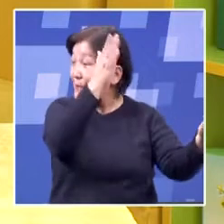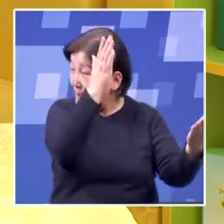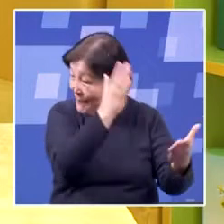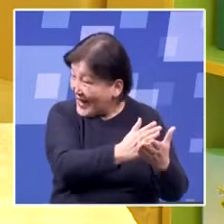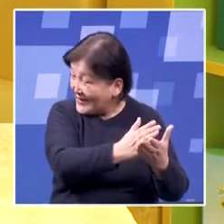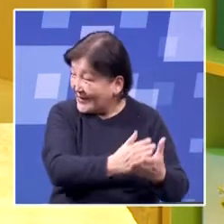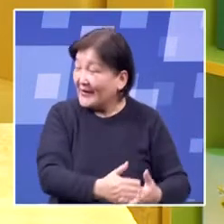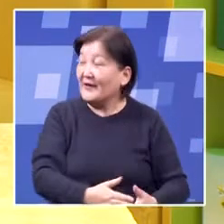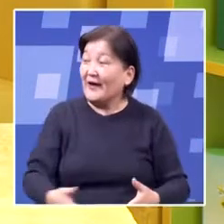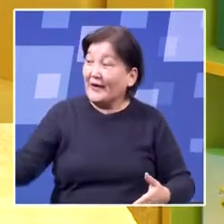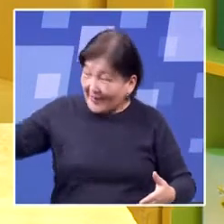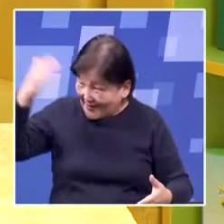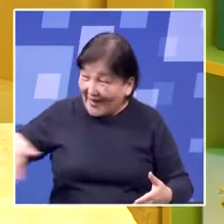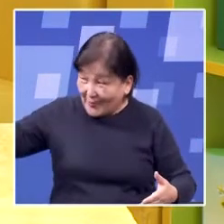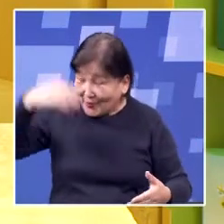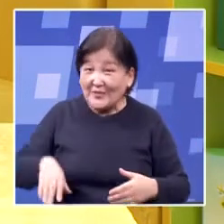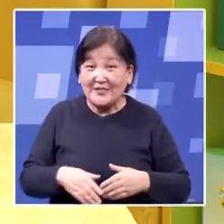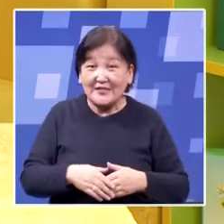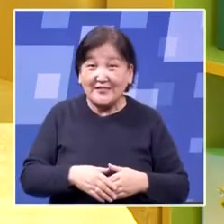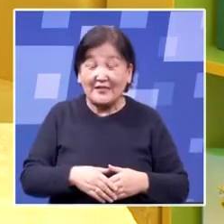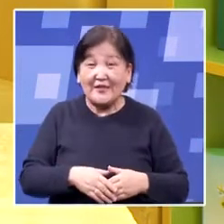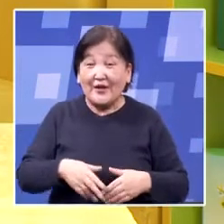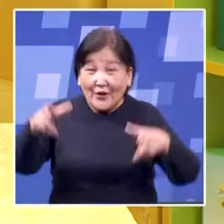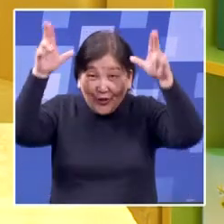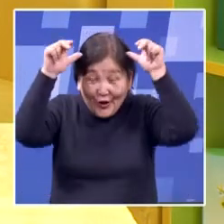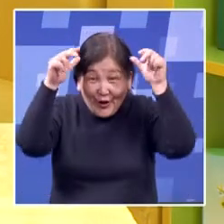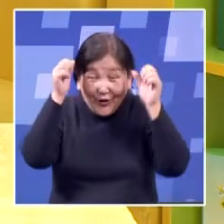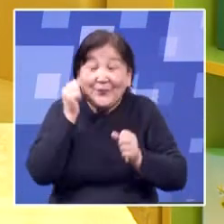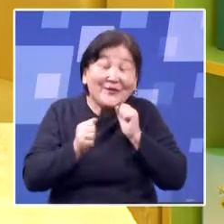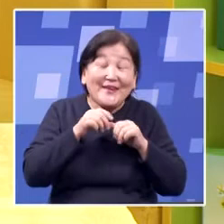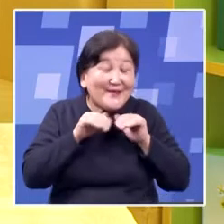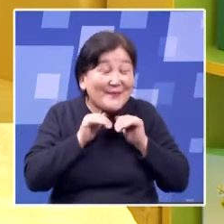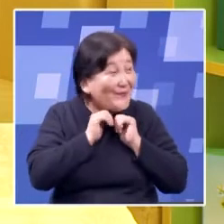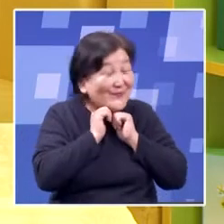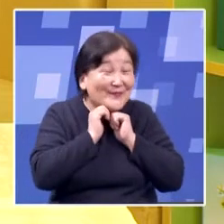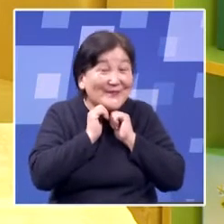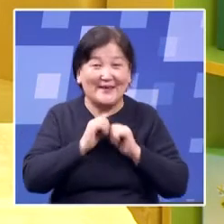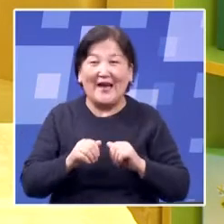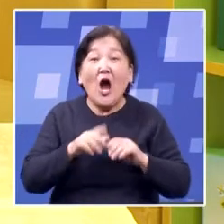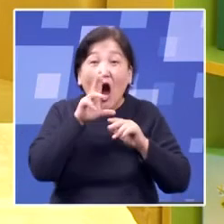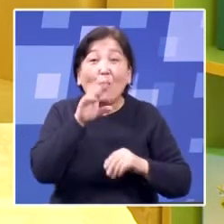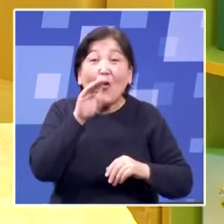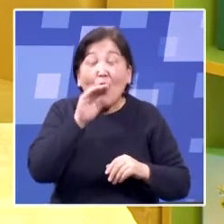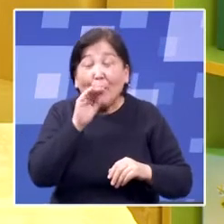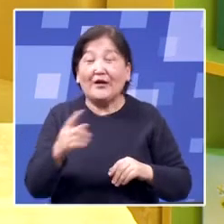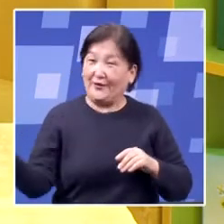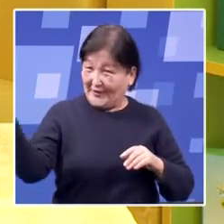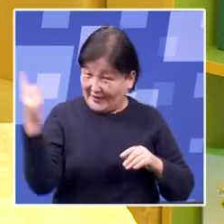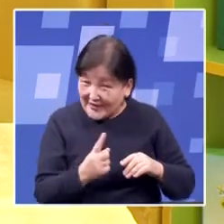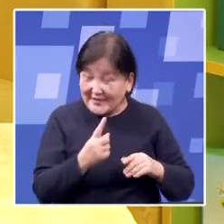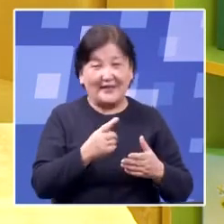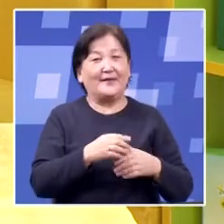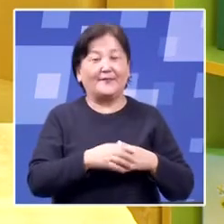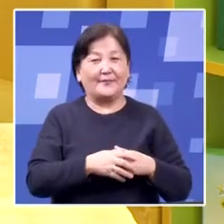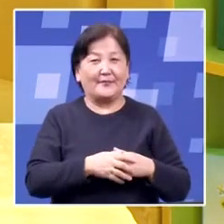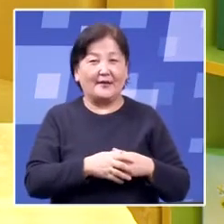том манжин байна. Гэж дуудахад нохоо яаж дуурдаг лээ? Нохой хөв хөв хөв хөв